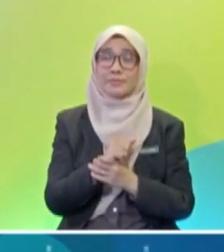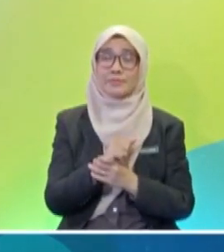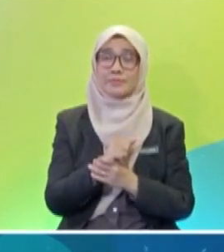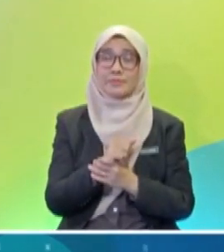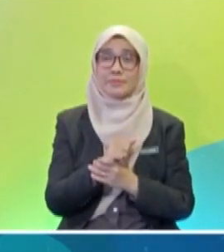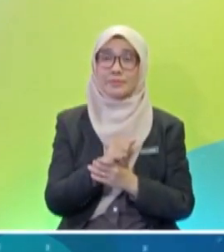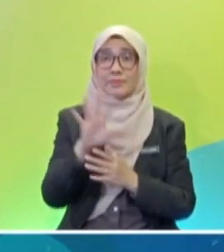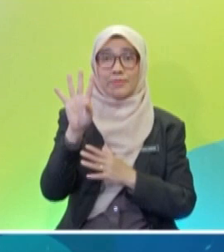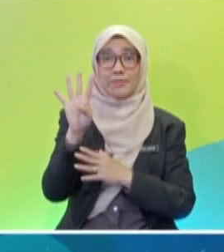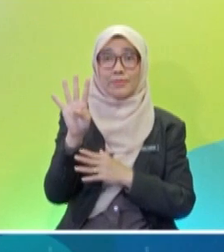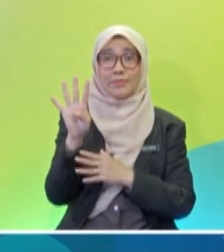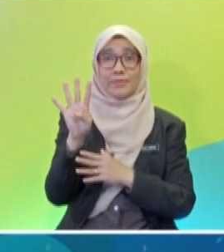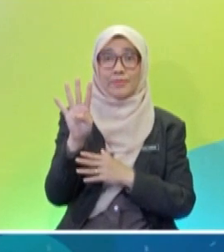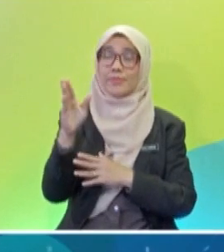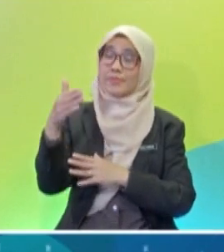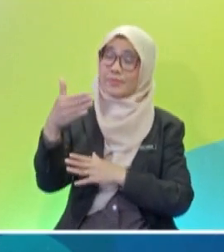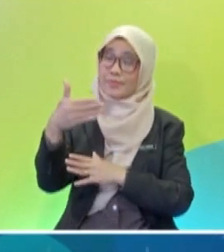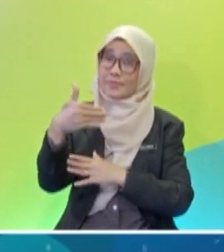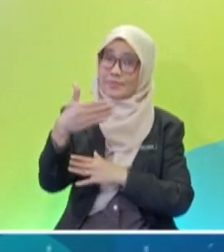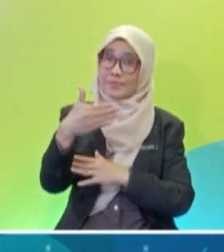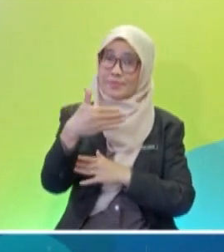yang keempat ikan